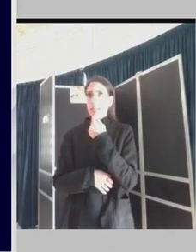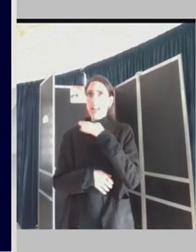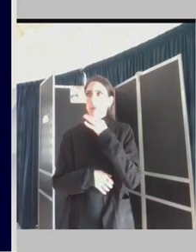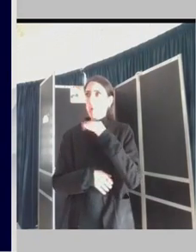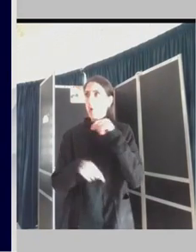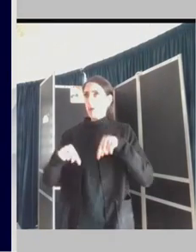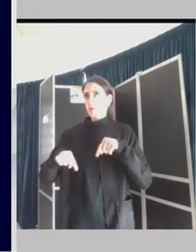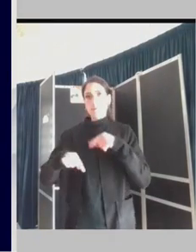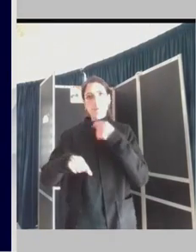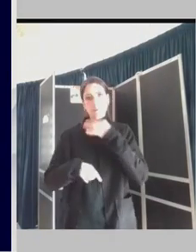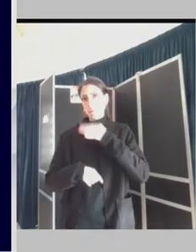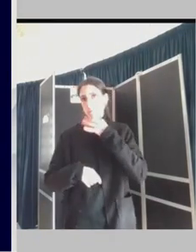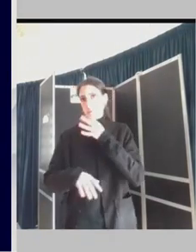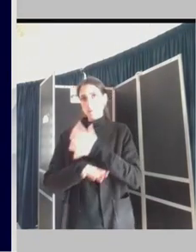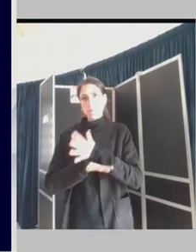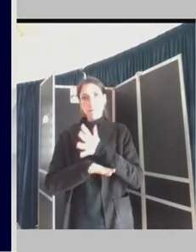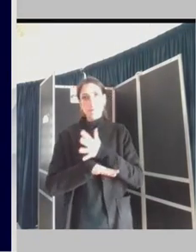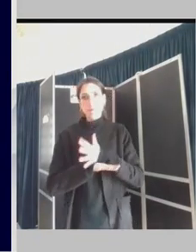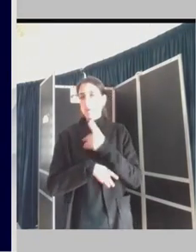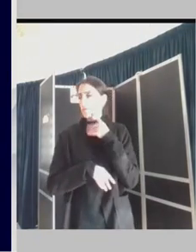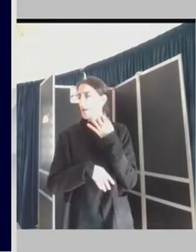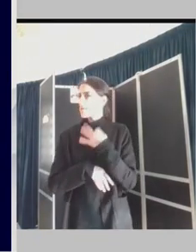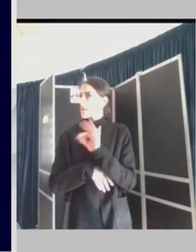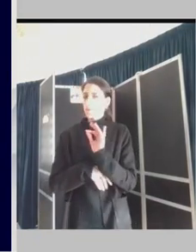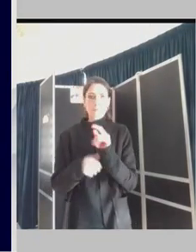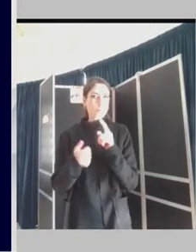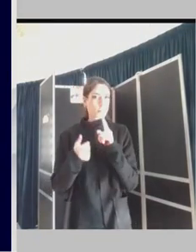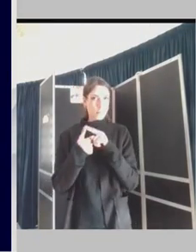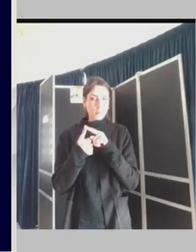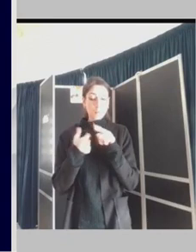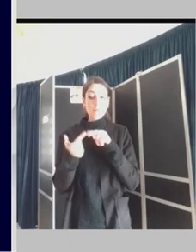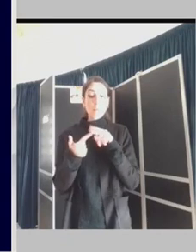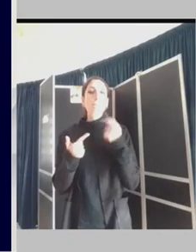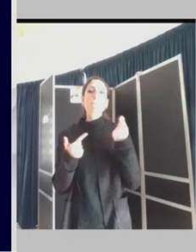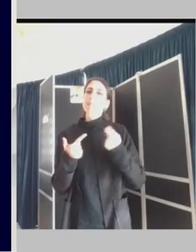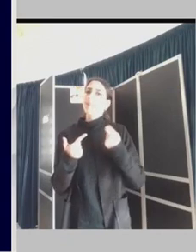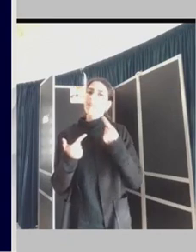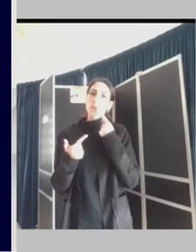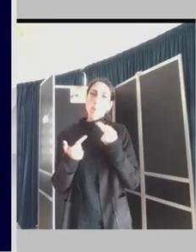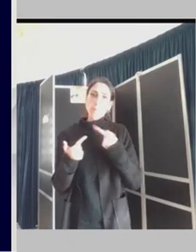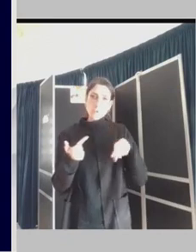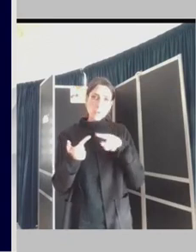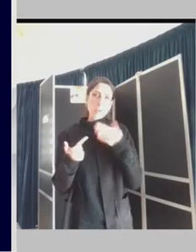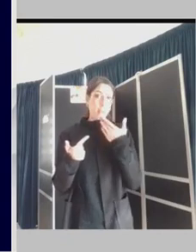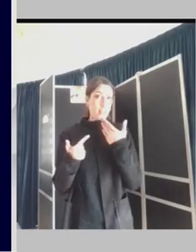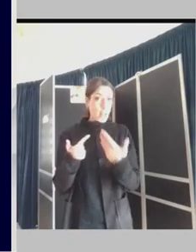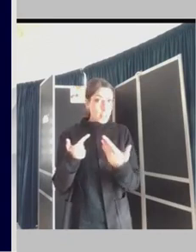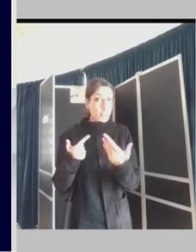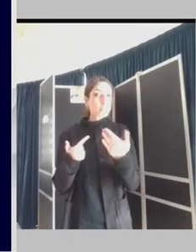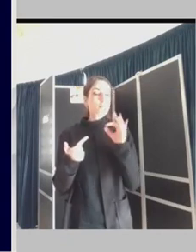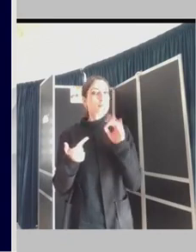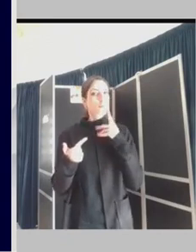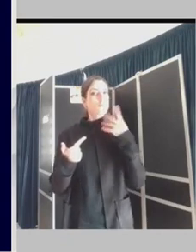relazioni eccellenti, la Presidente della Commissione che ha organizzato e ha voluto